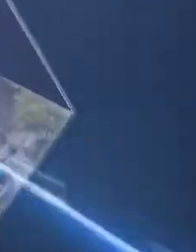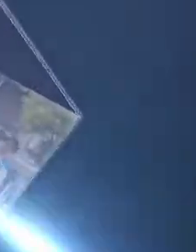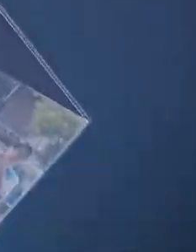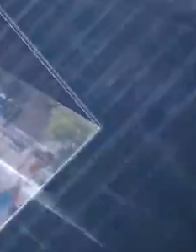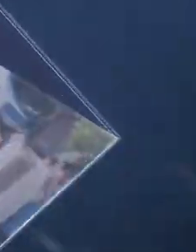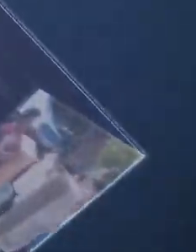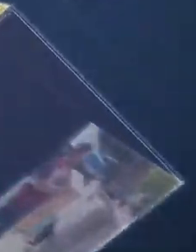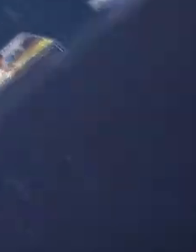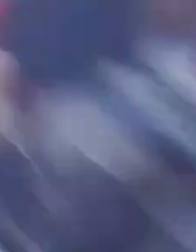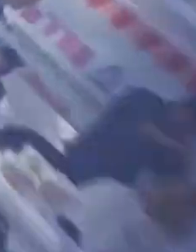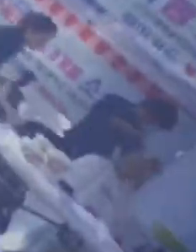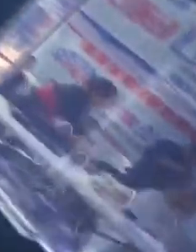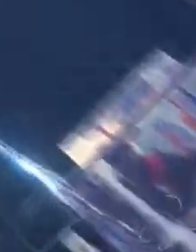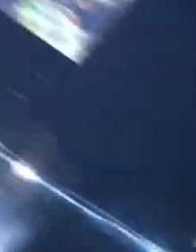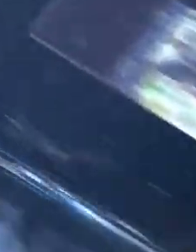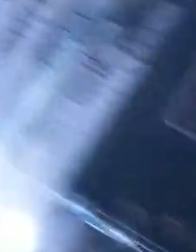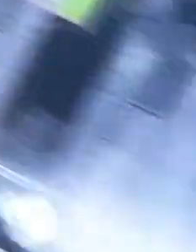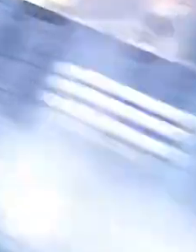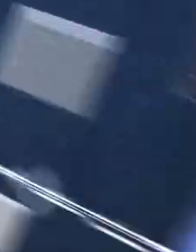으